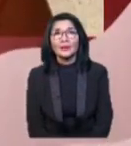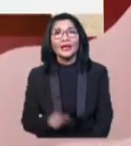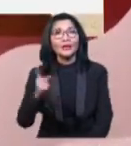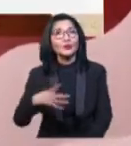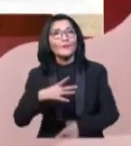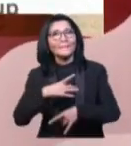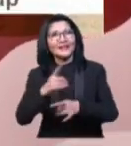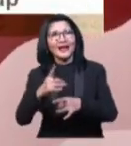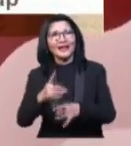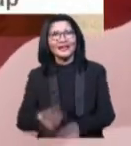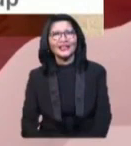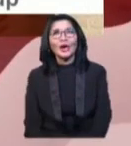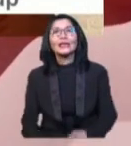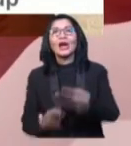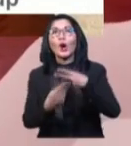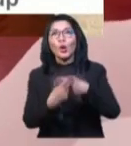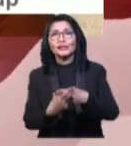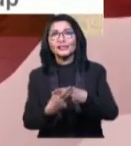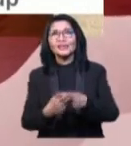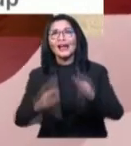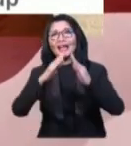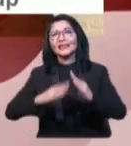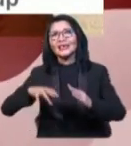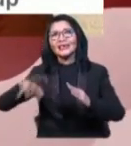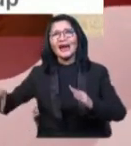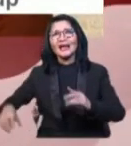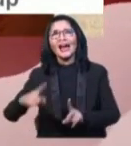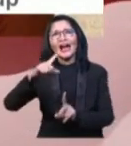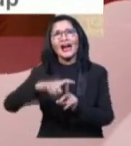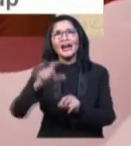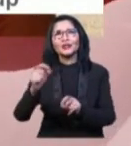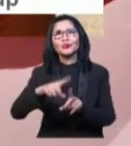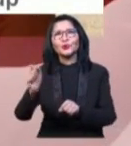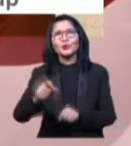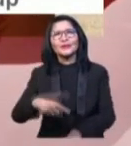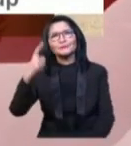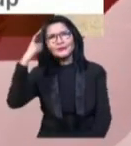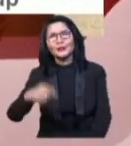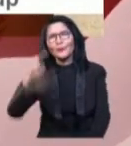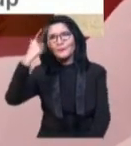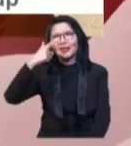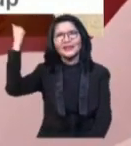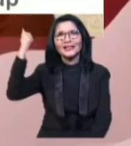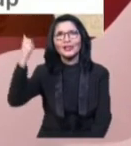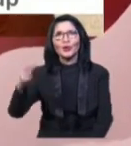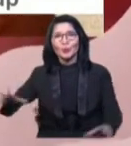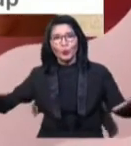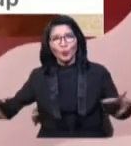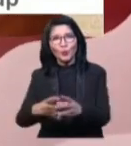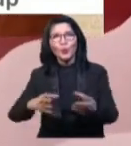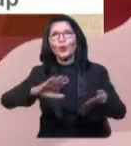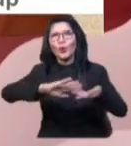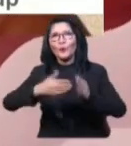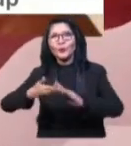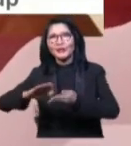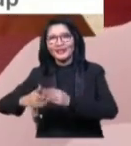banget nih, apalagi kalau ngomongin hashtag tetangga Tuku itu, saya merasa bahwa Mas Andanu ini pintar banget dalam menjaring suatu komunitas, dan